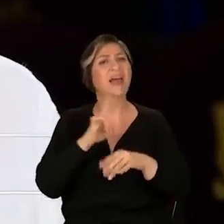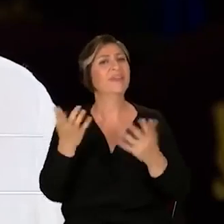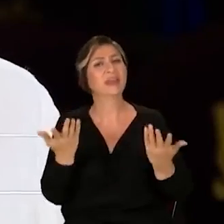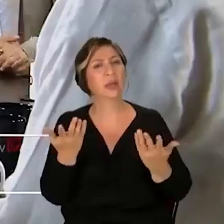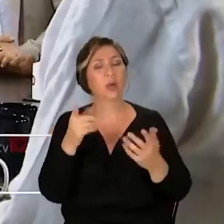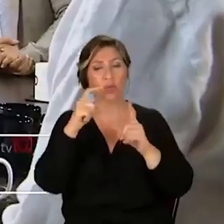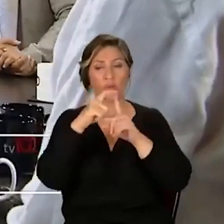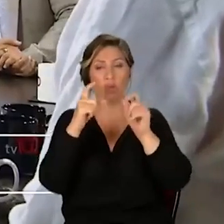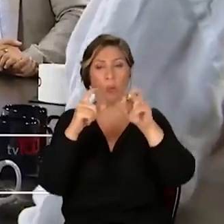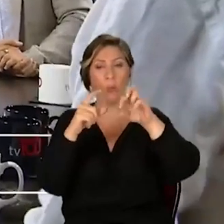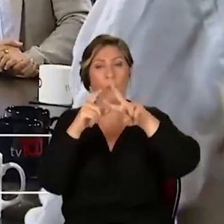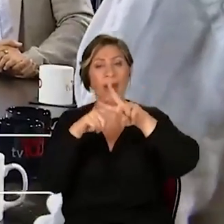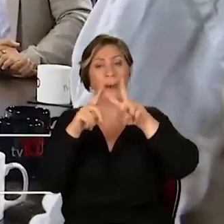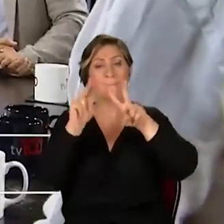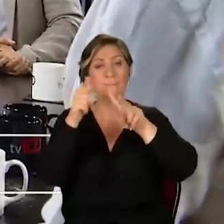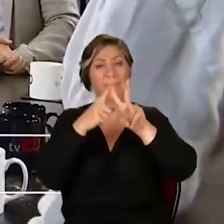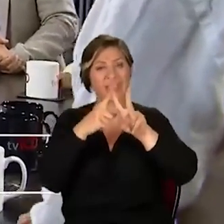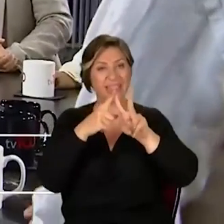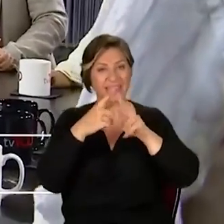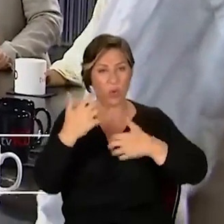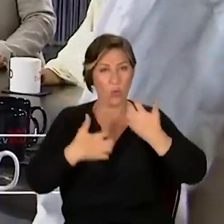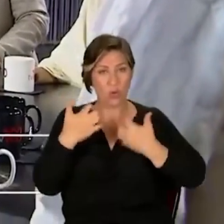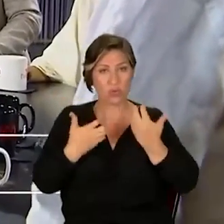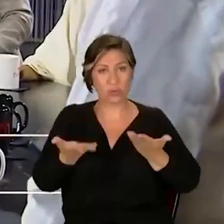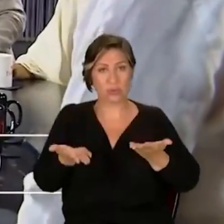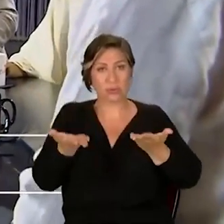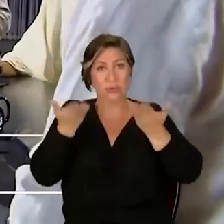o dopamin miktarını artıran ilaçlar.